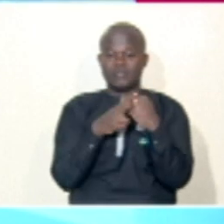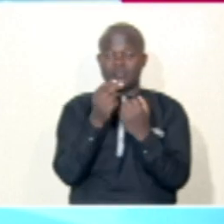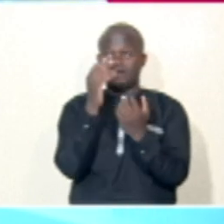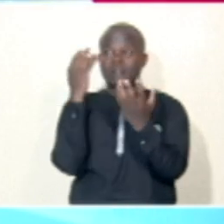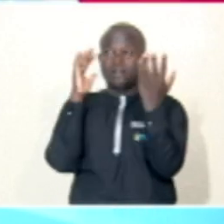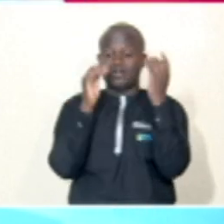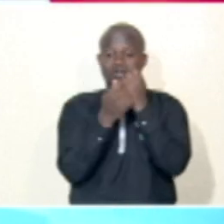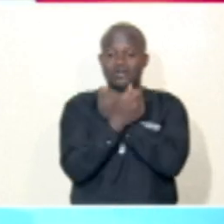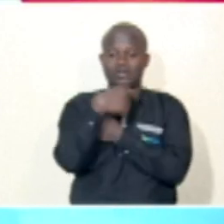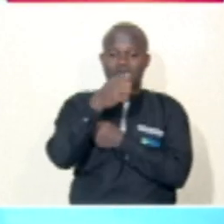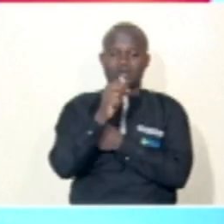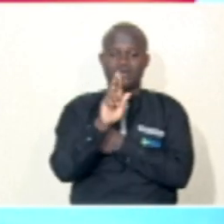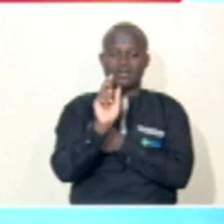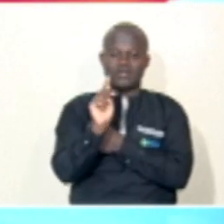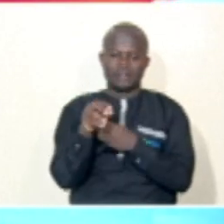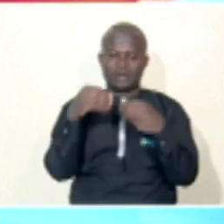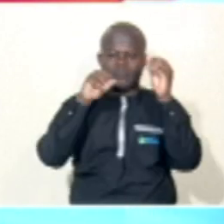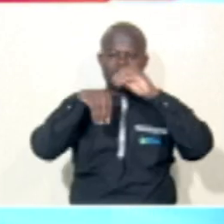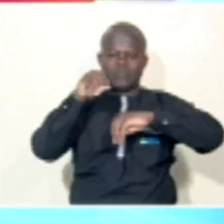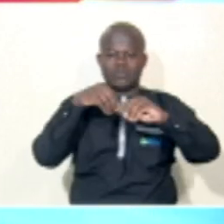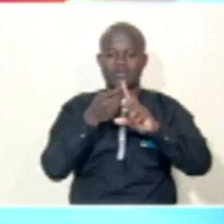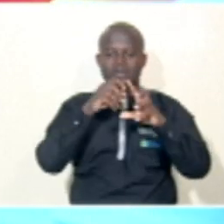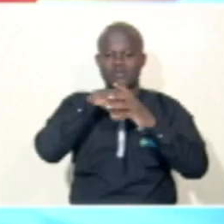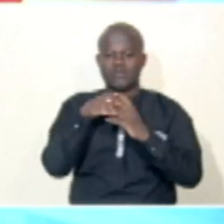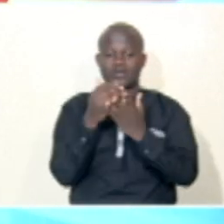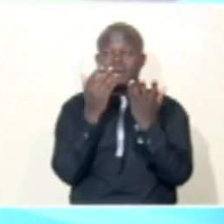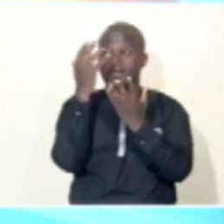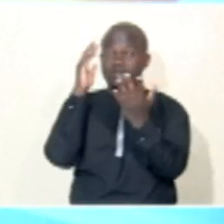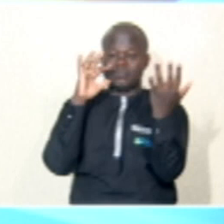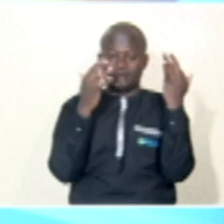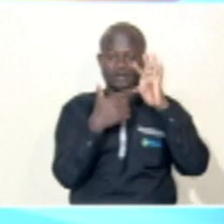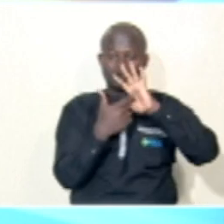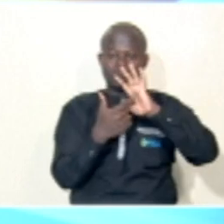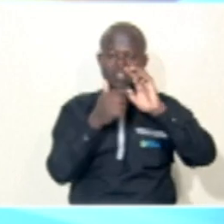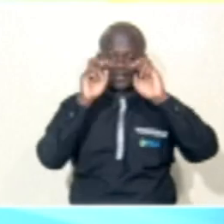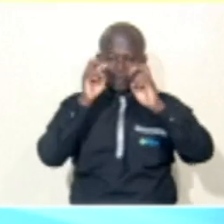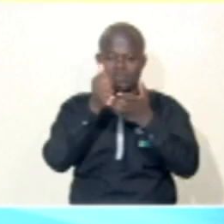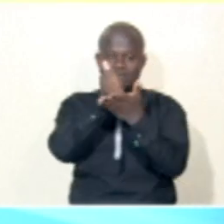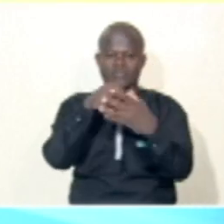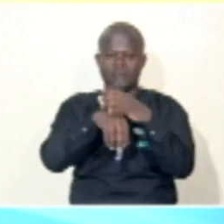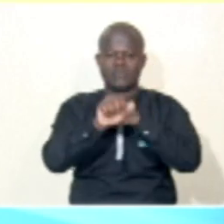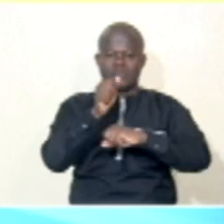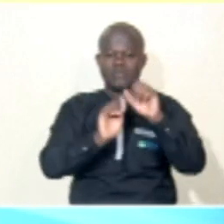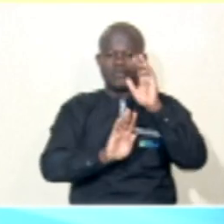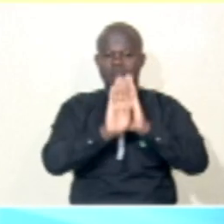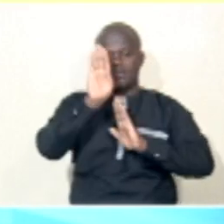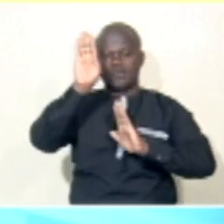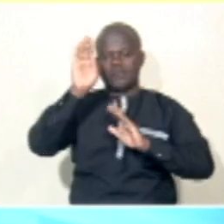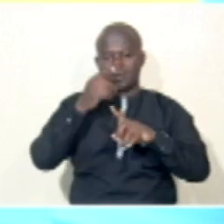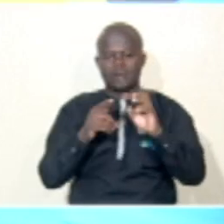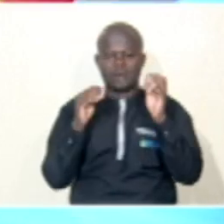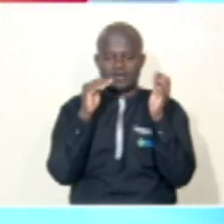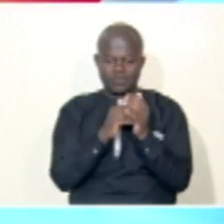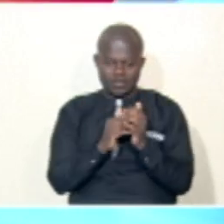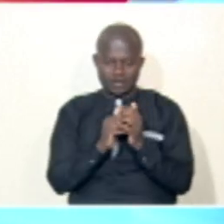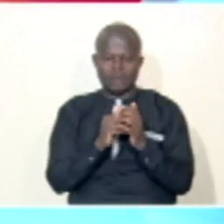rigizwe pariki abahawe rero ku musaruro wagiye uva muri pariki bagaragaza ko bibafasha mu bikorwa by'iterambere ariko